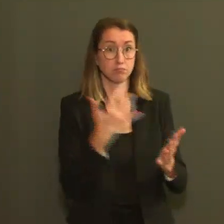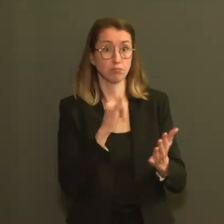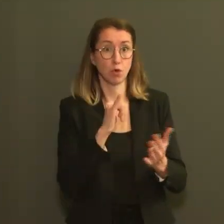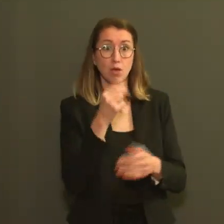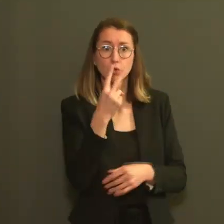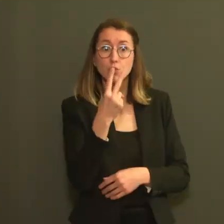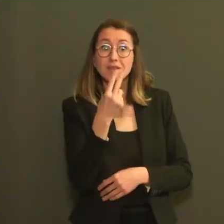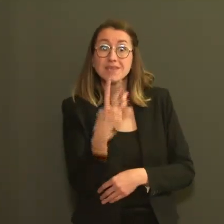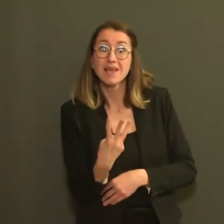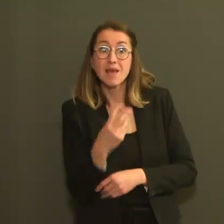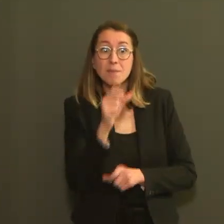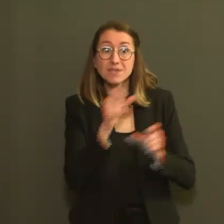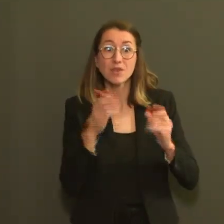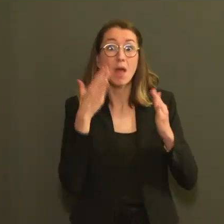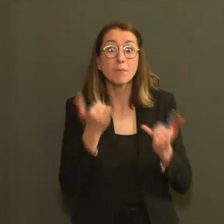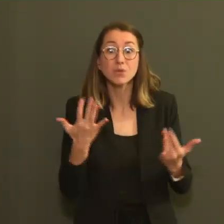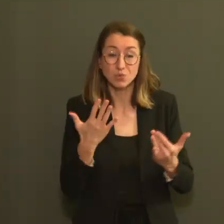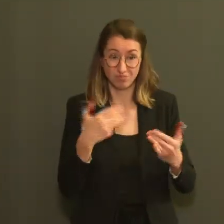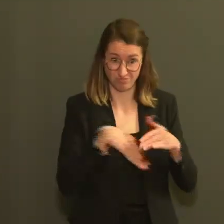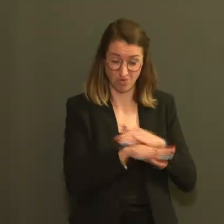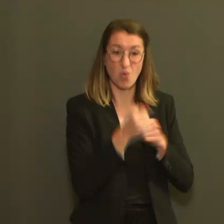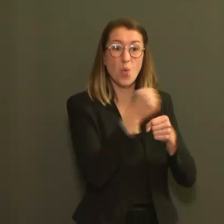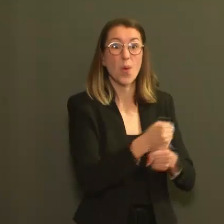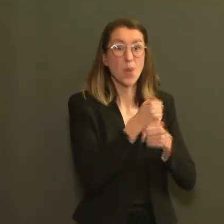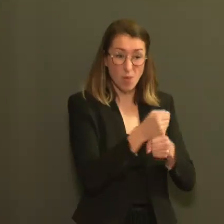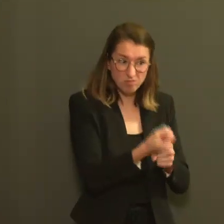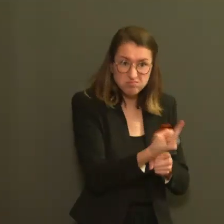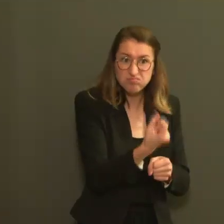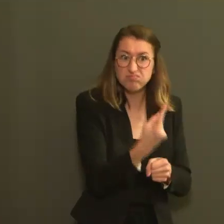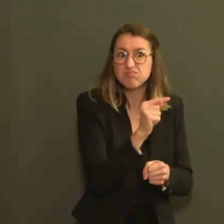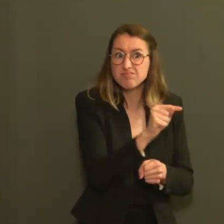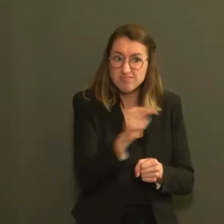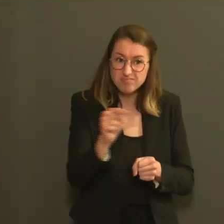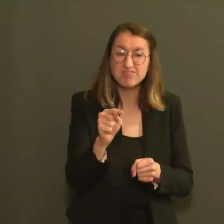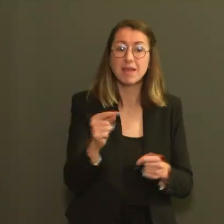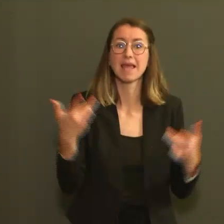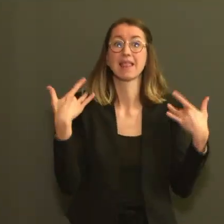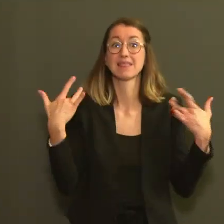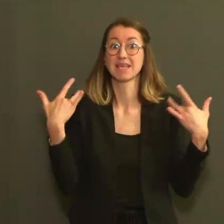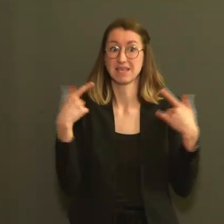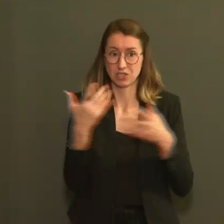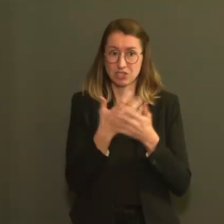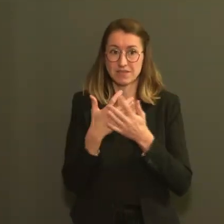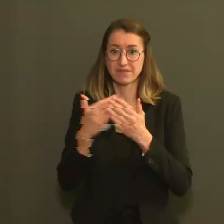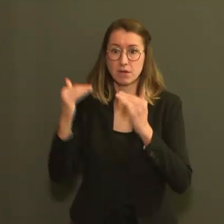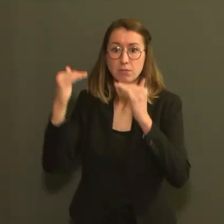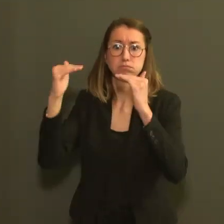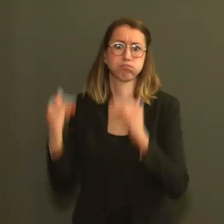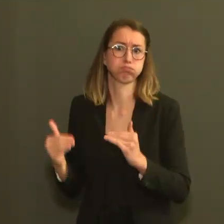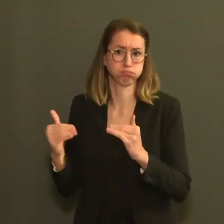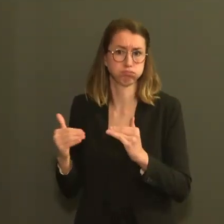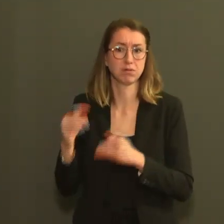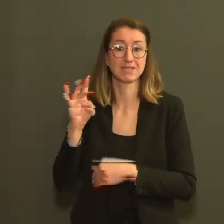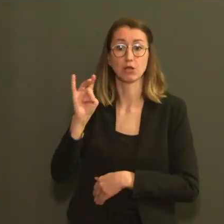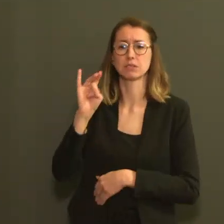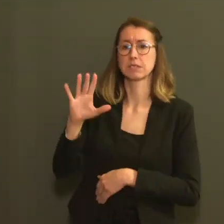maisons de repos. Depuis cet été, ce pourcentage est tombé à 45%.